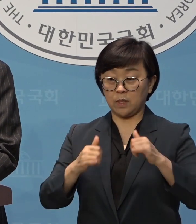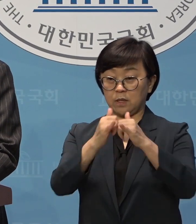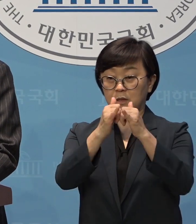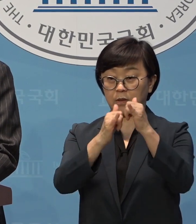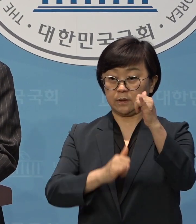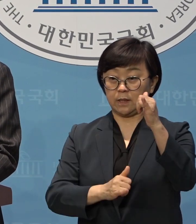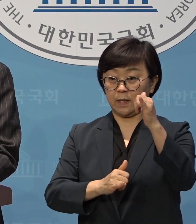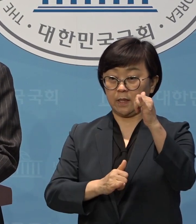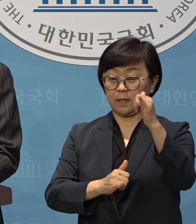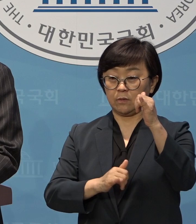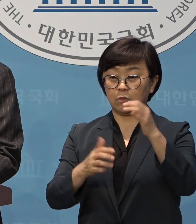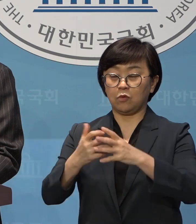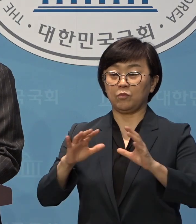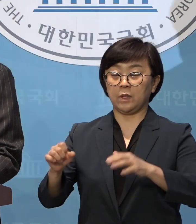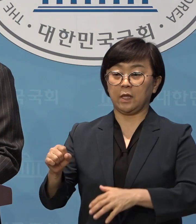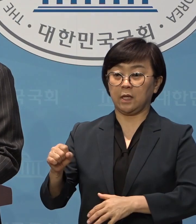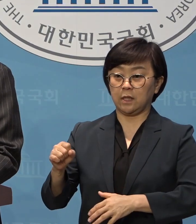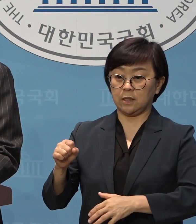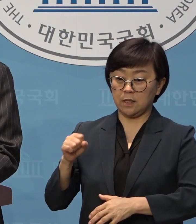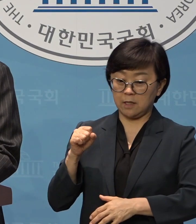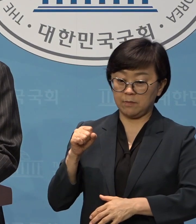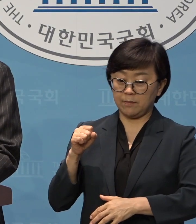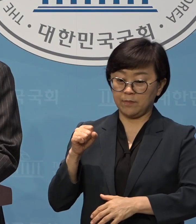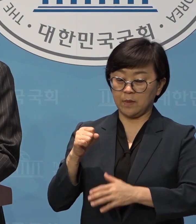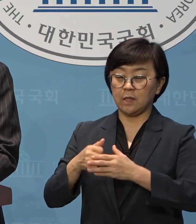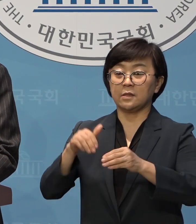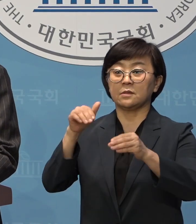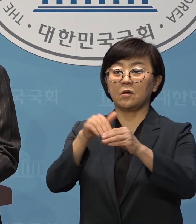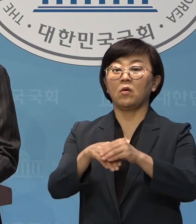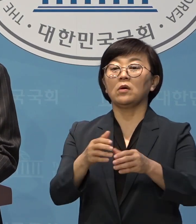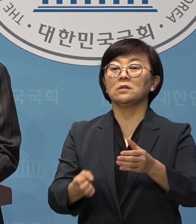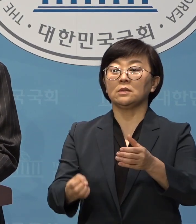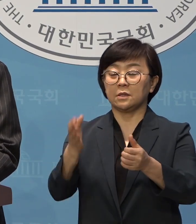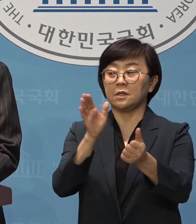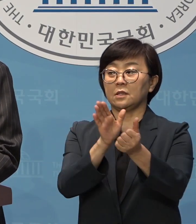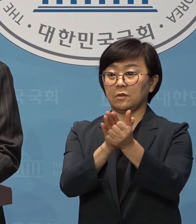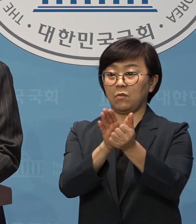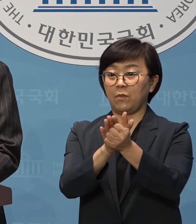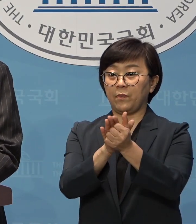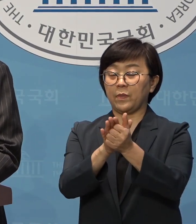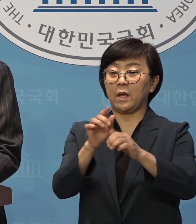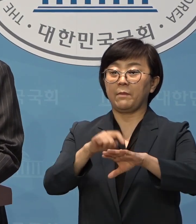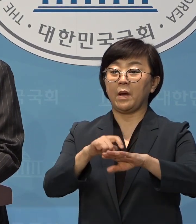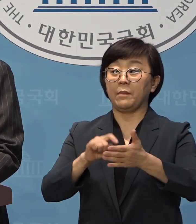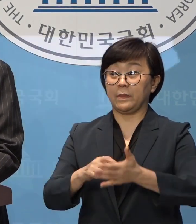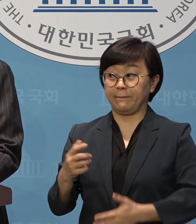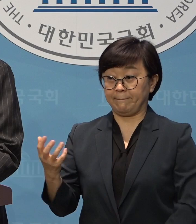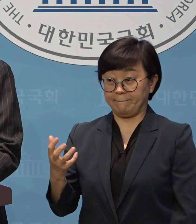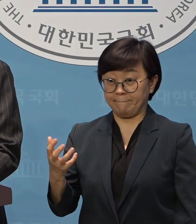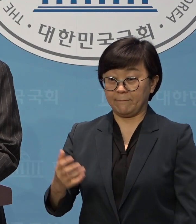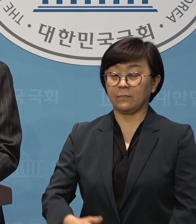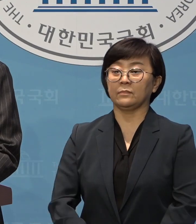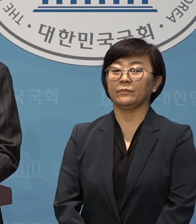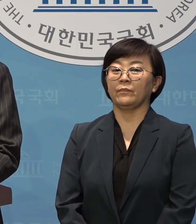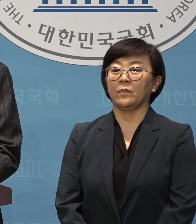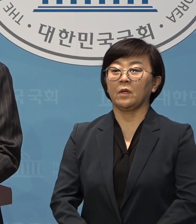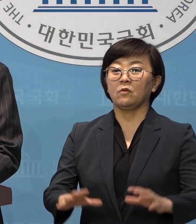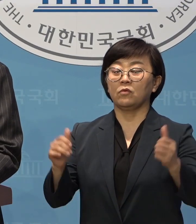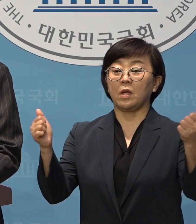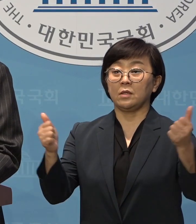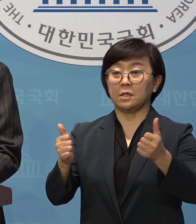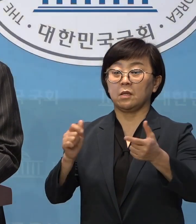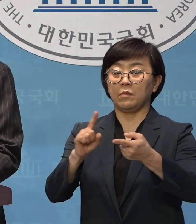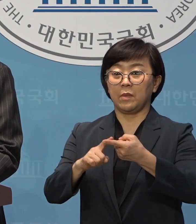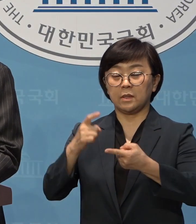뒤편에서 국민의힘의 총선 승리를 응원하겠습니다. 가슴이 많이 아픕니다. 국회의원직에